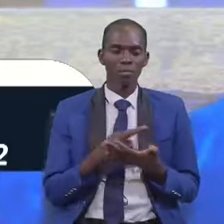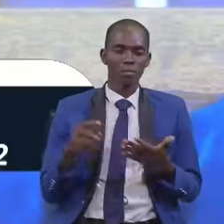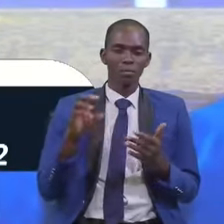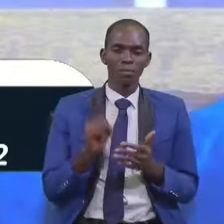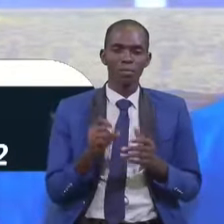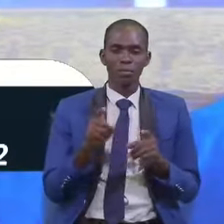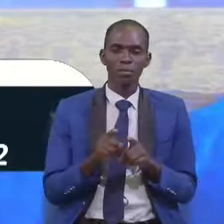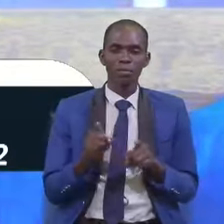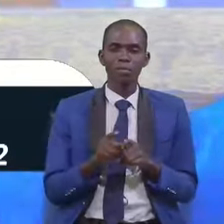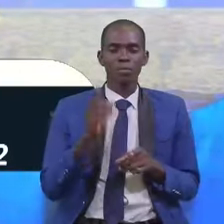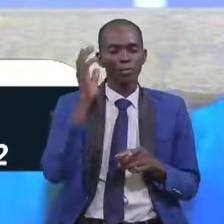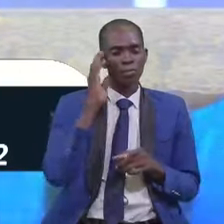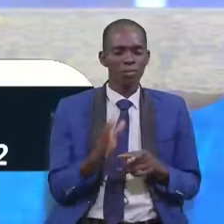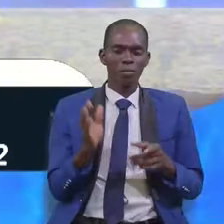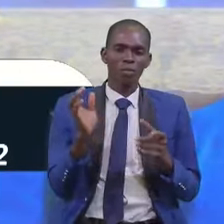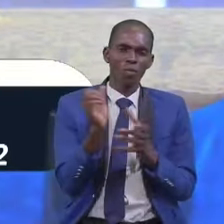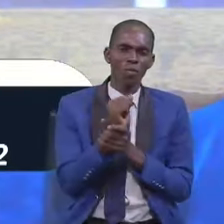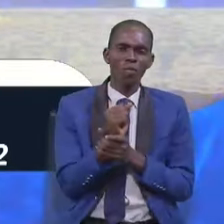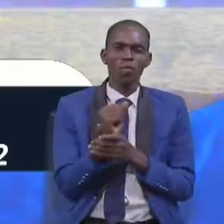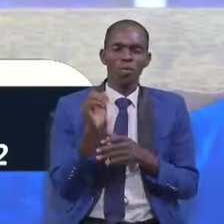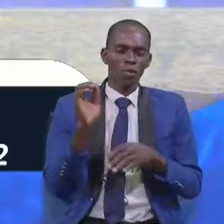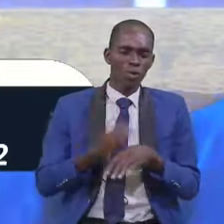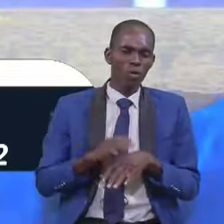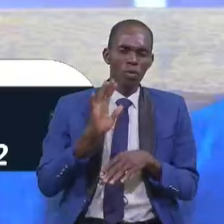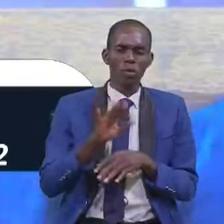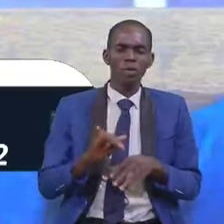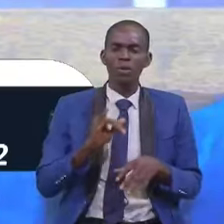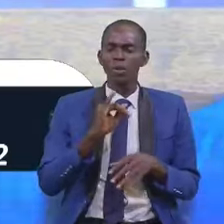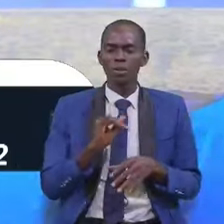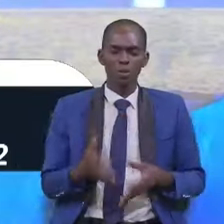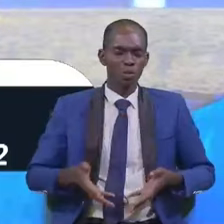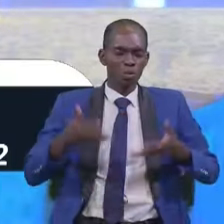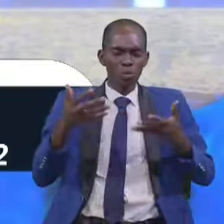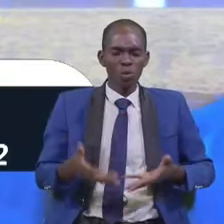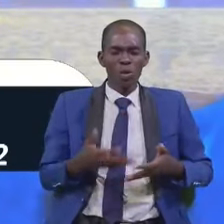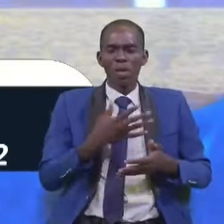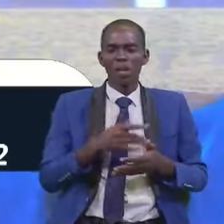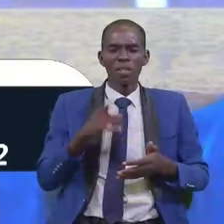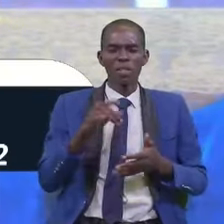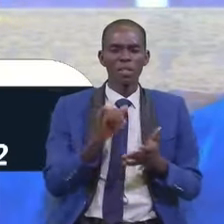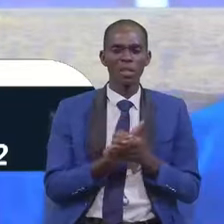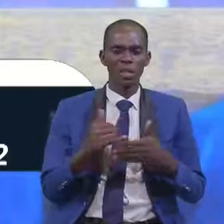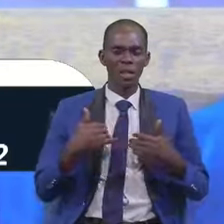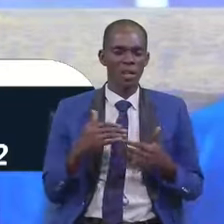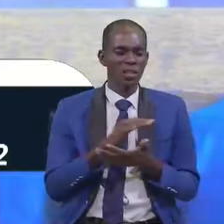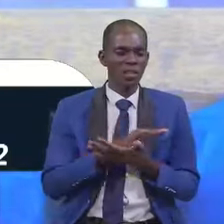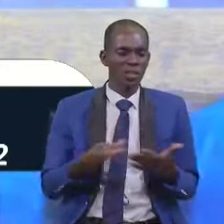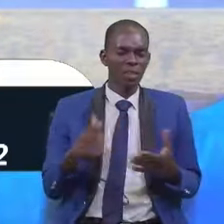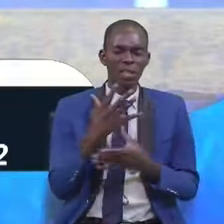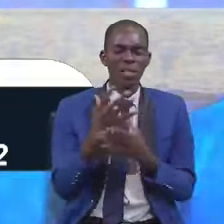demeure ferme dans sa voie. Celui qui a les mains pures se fortifie de plus en